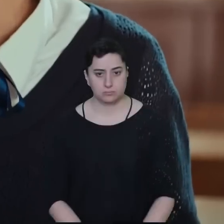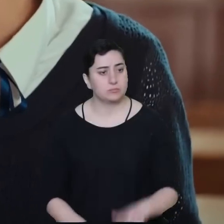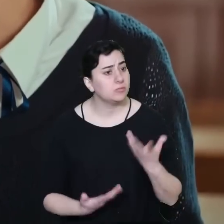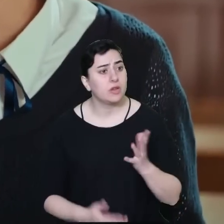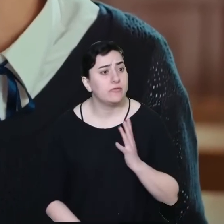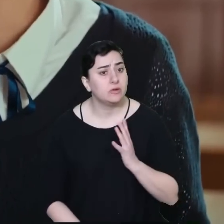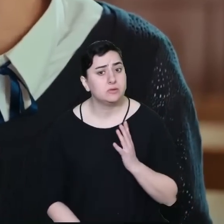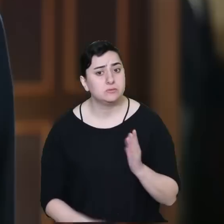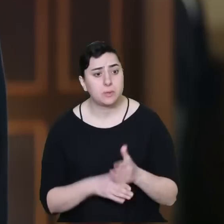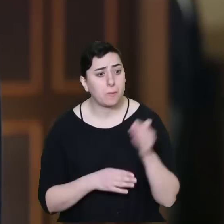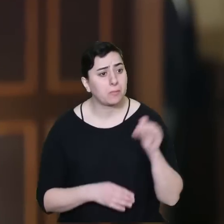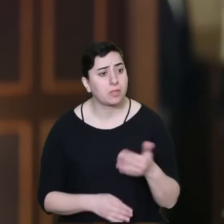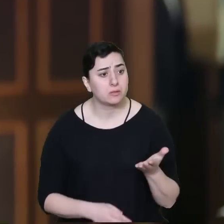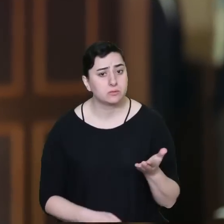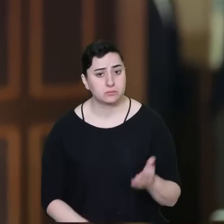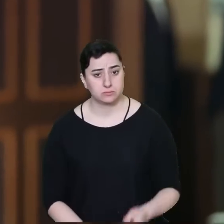Ne var? Niye geldin?